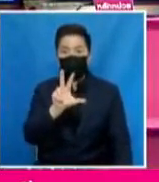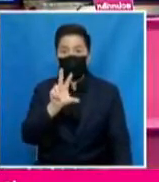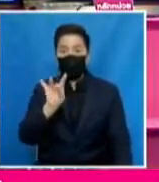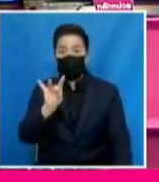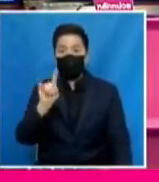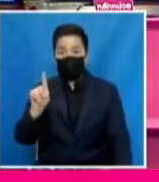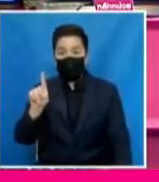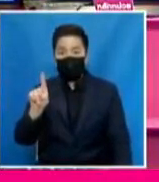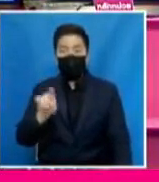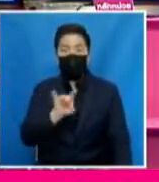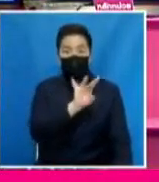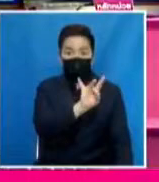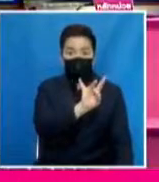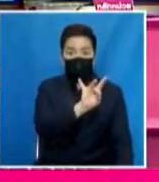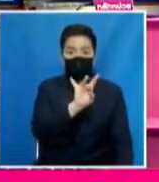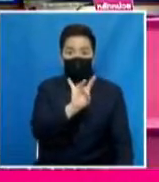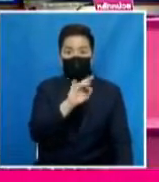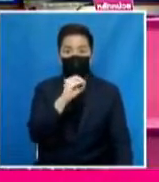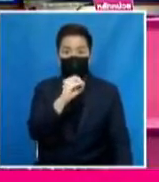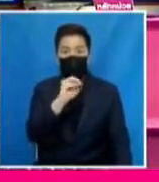886381